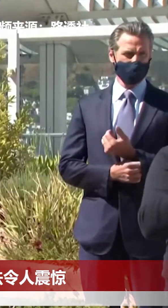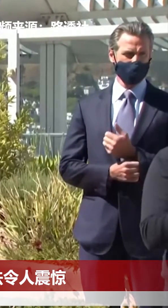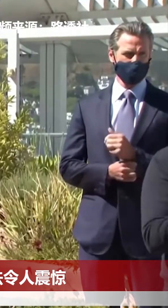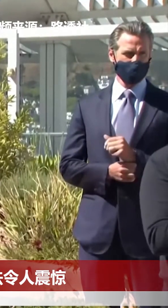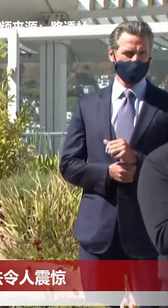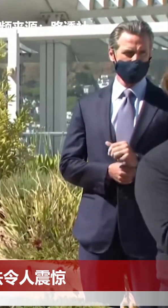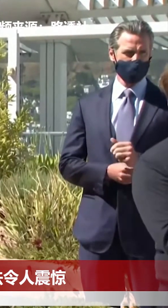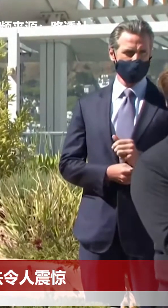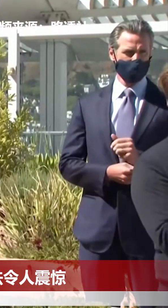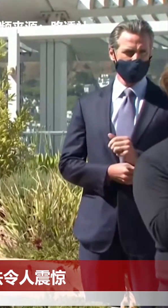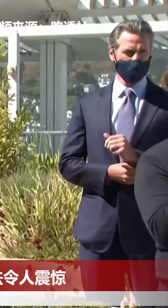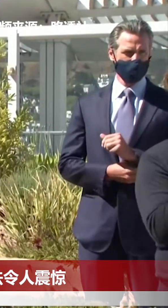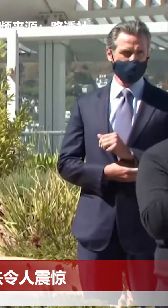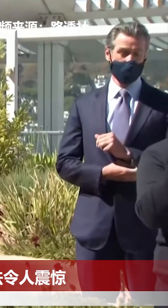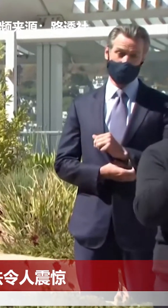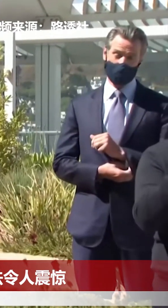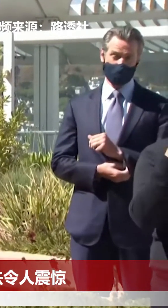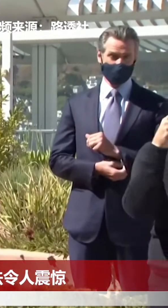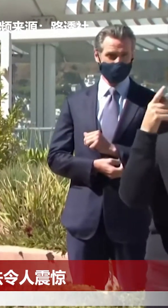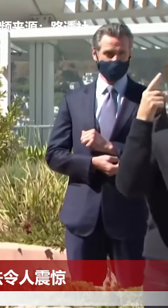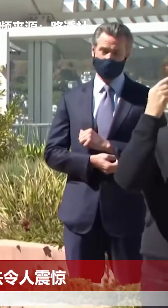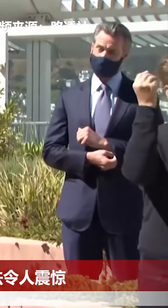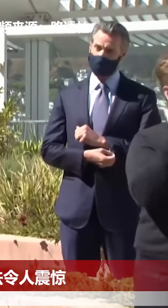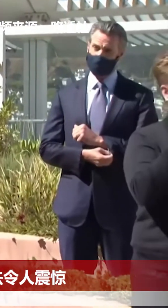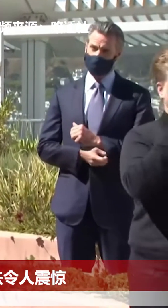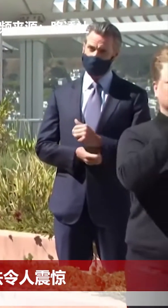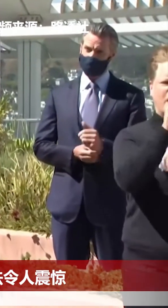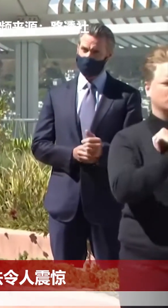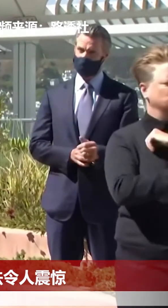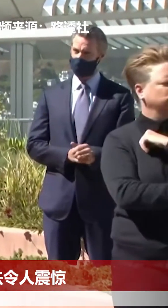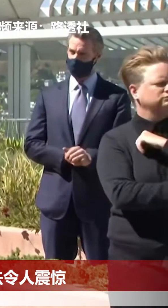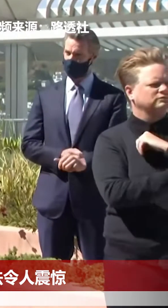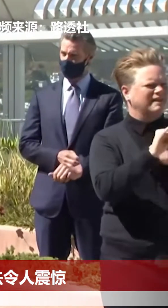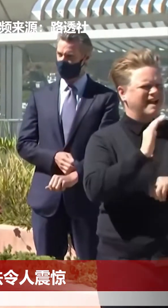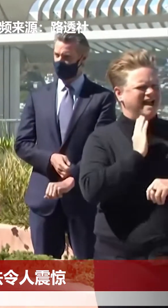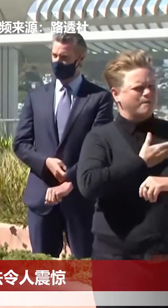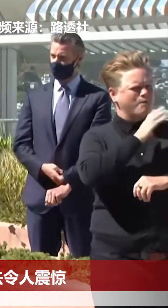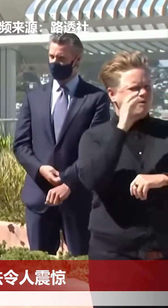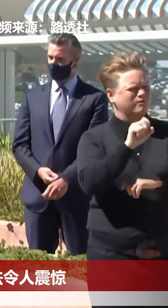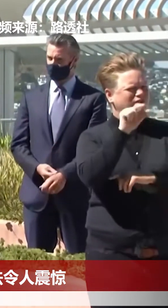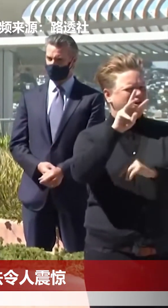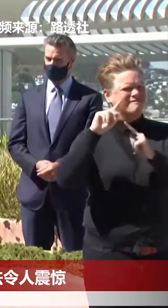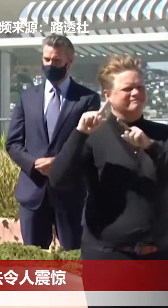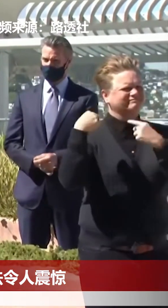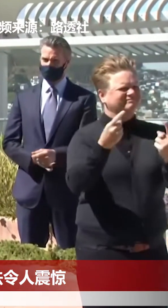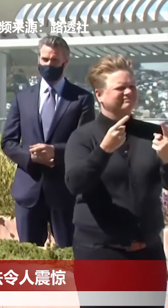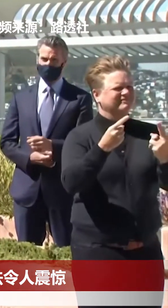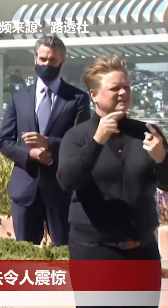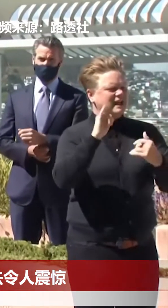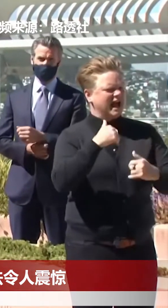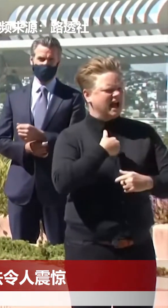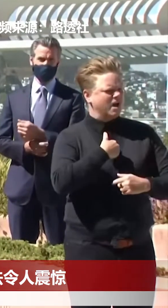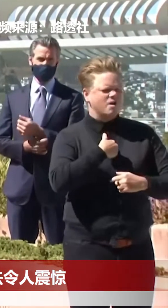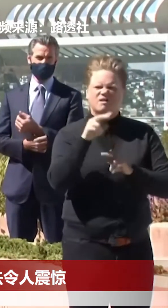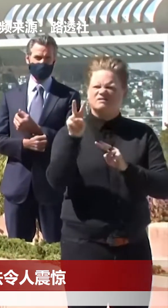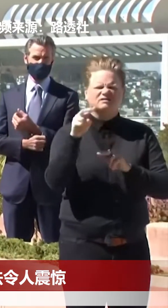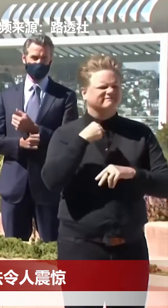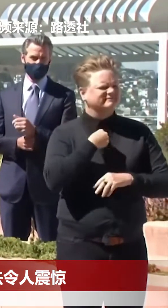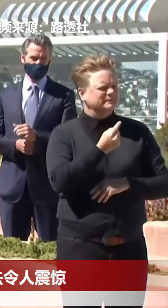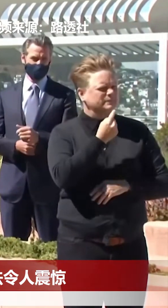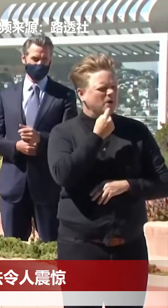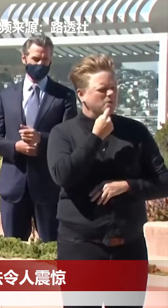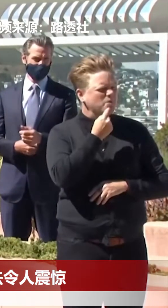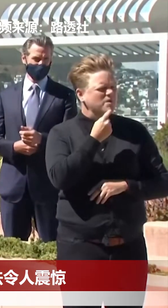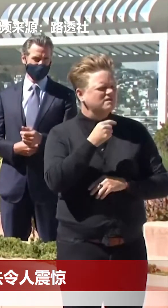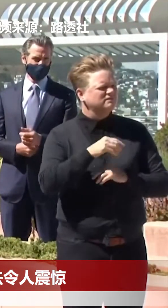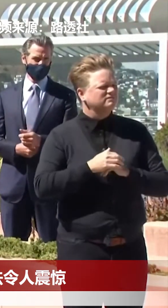并谎称新冠疫苗导致的死亡人数超过大规模枪击事件，都很令人震惊。加州将要